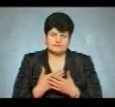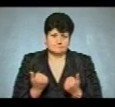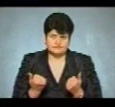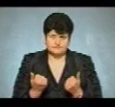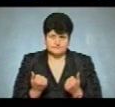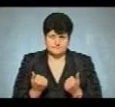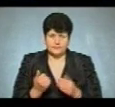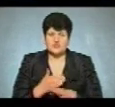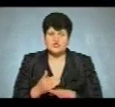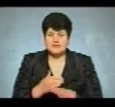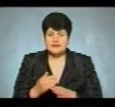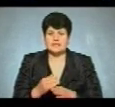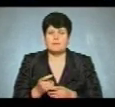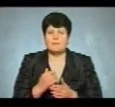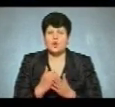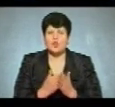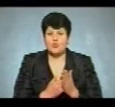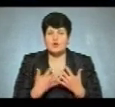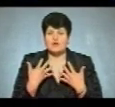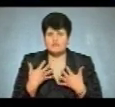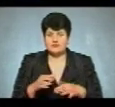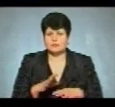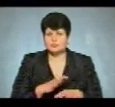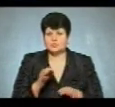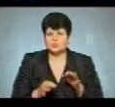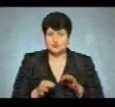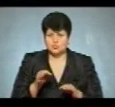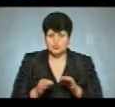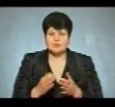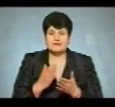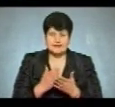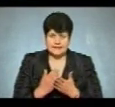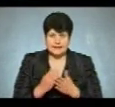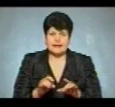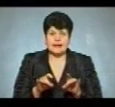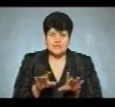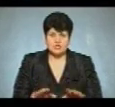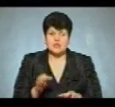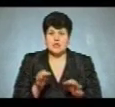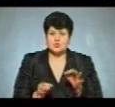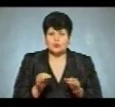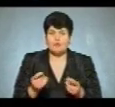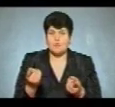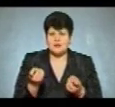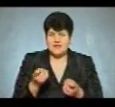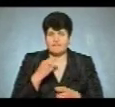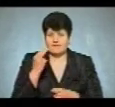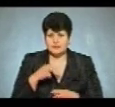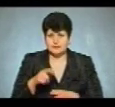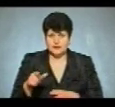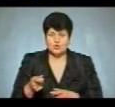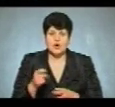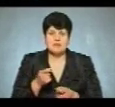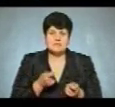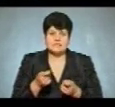Частина адміністративних протоколів вже пройшли через суд, є відповідні рішення суду про притягнення винних осіб до